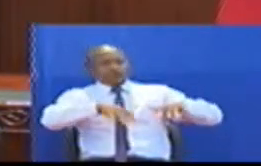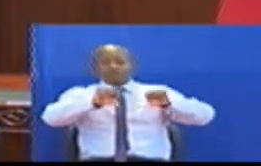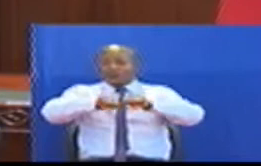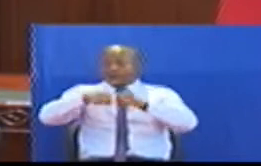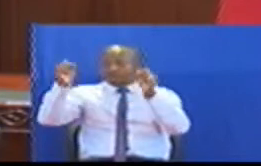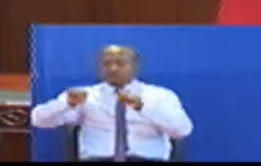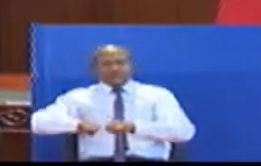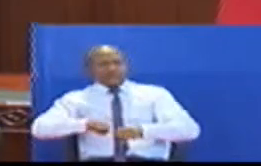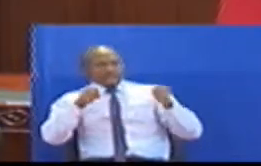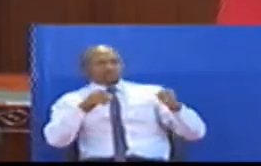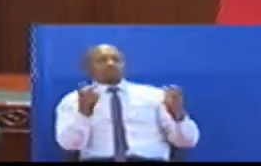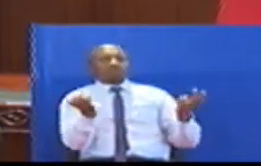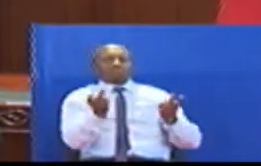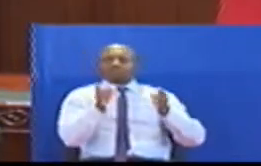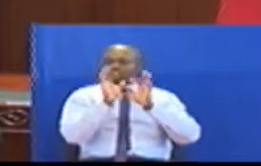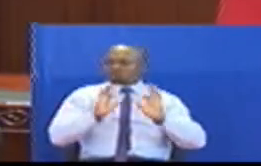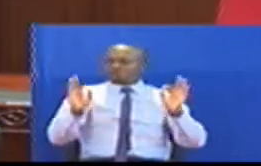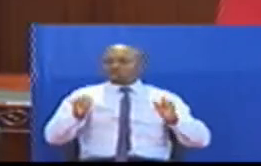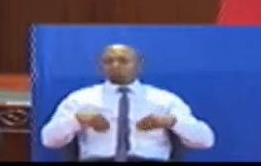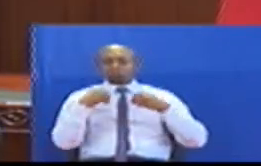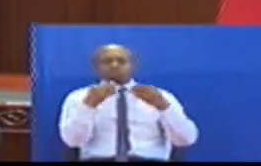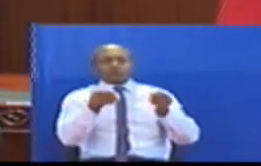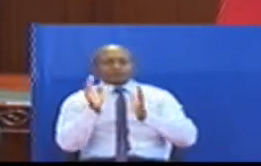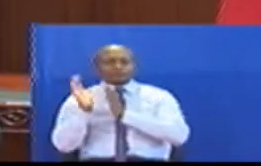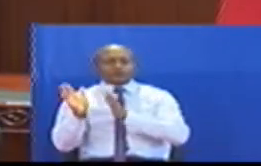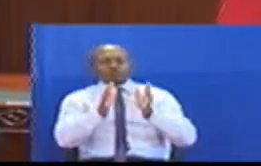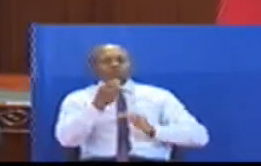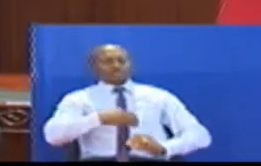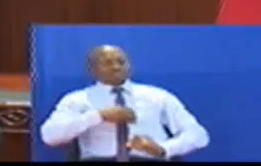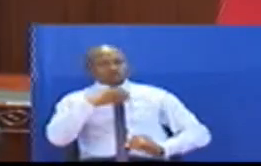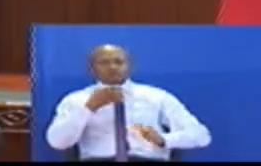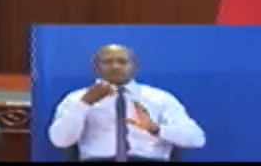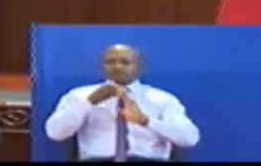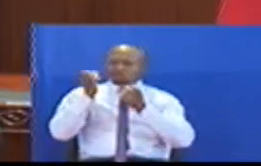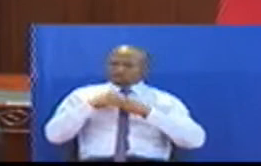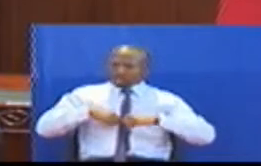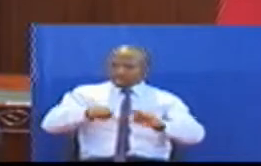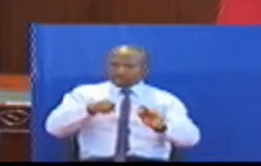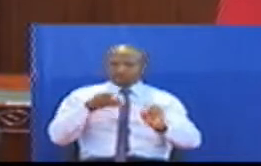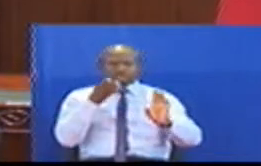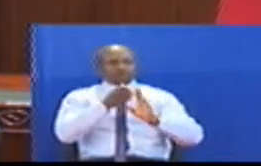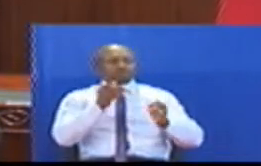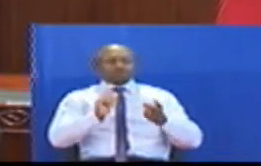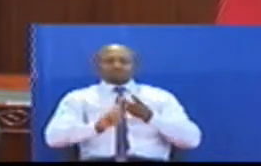vizuri yakapatiwa mpango wa dharura wa utengenezaji ili wananchi warudi